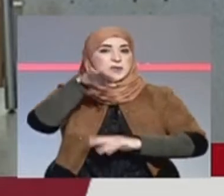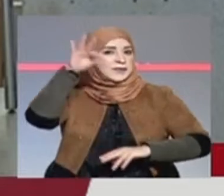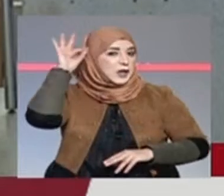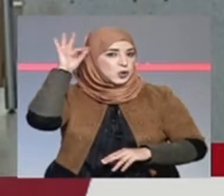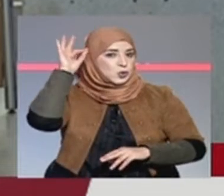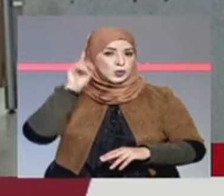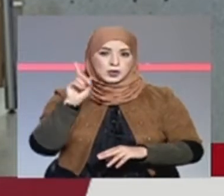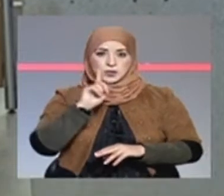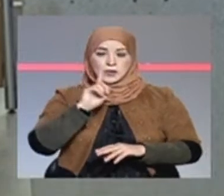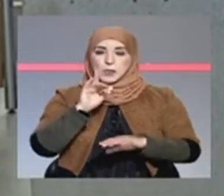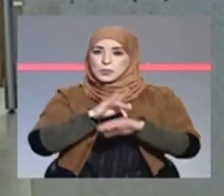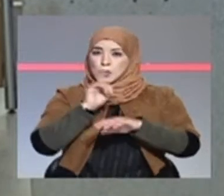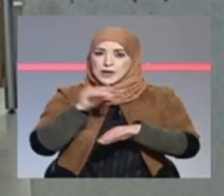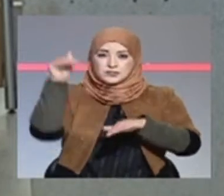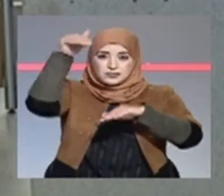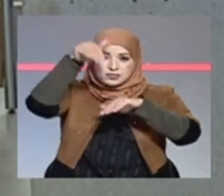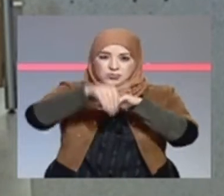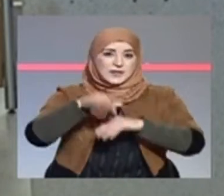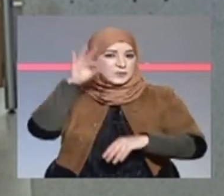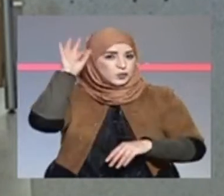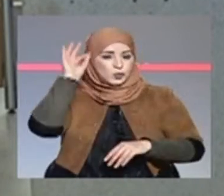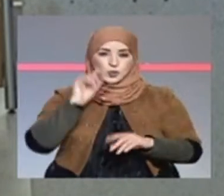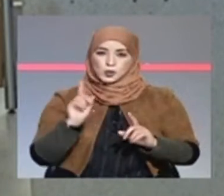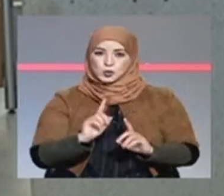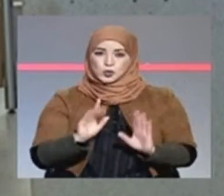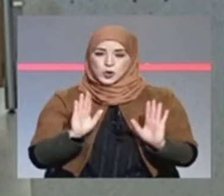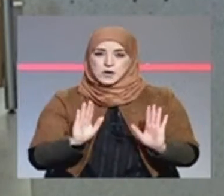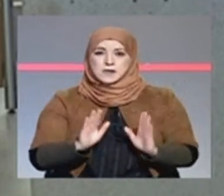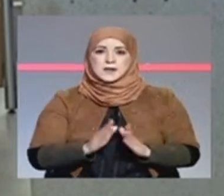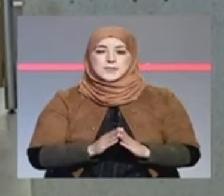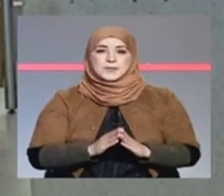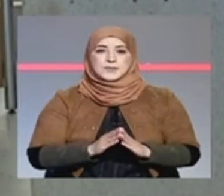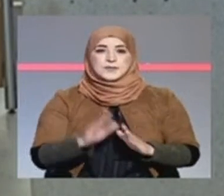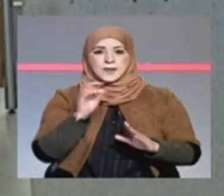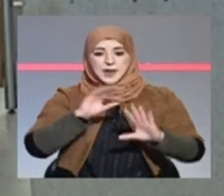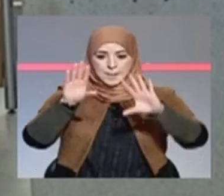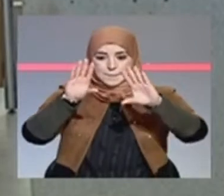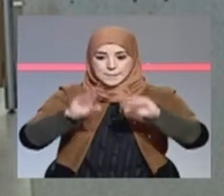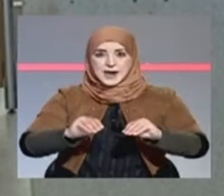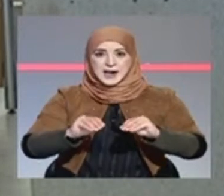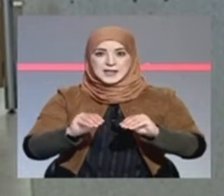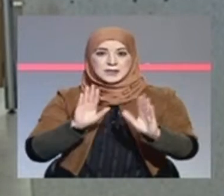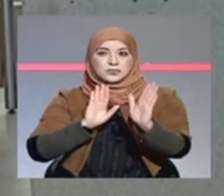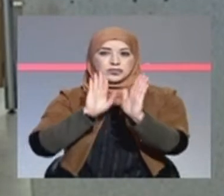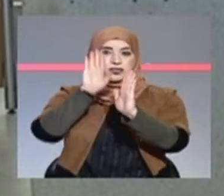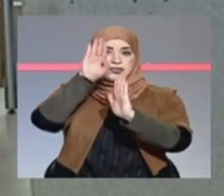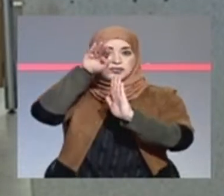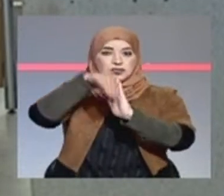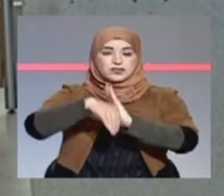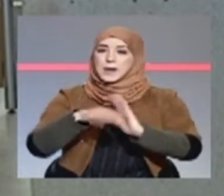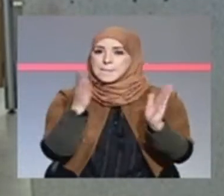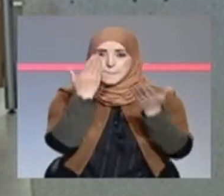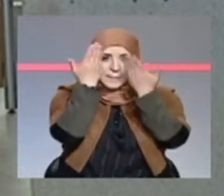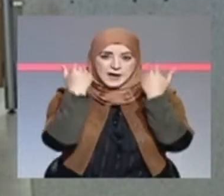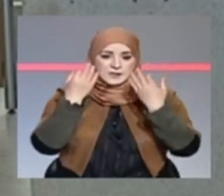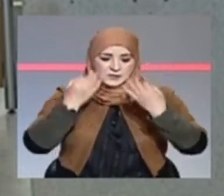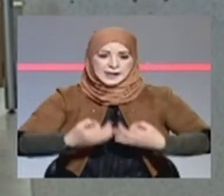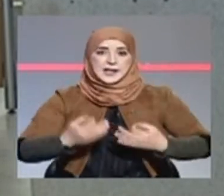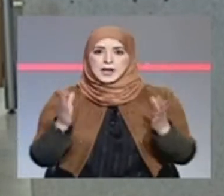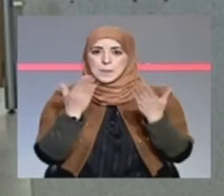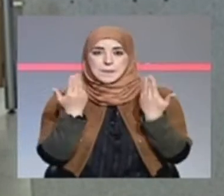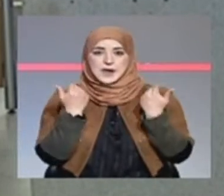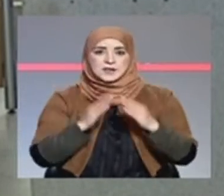فقط على سقوط و او ما كانت سقوطه اه ما هو توحدت الى حد ايه لانه الدول القوي